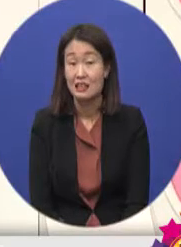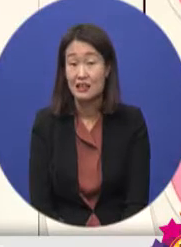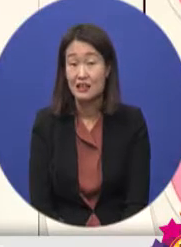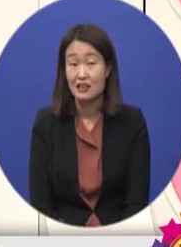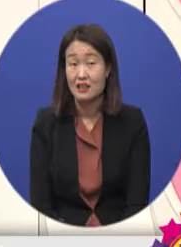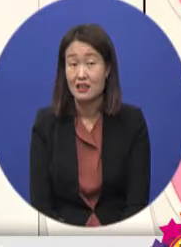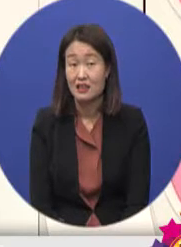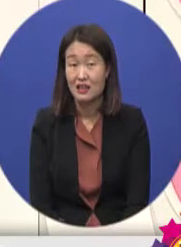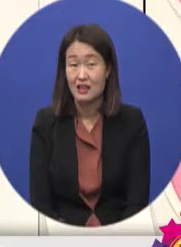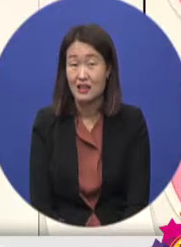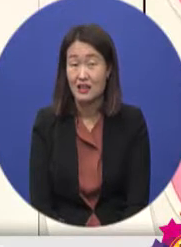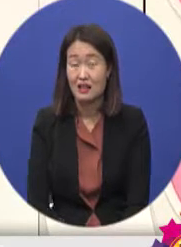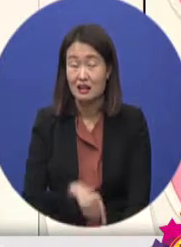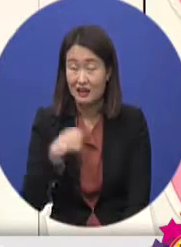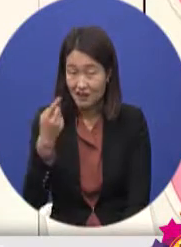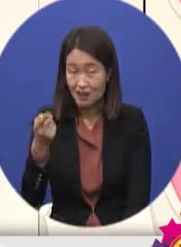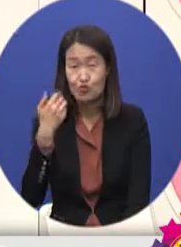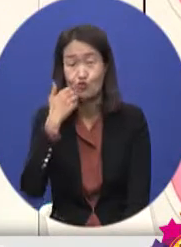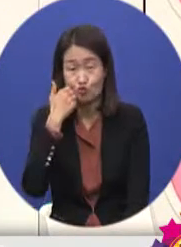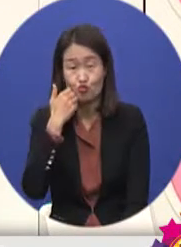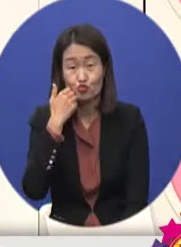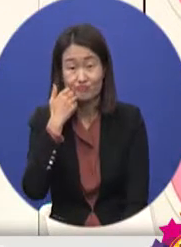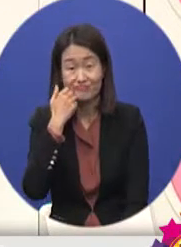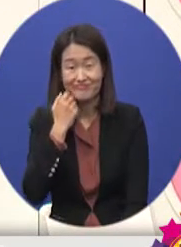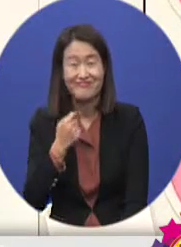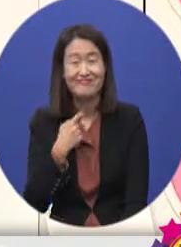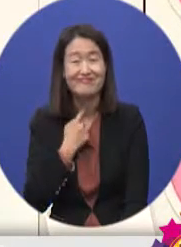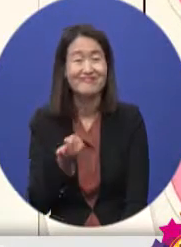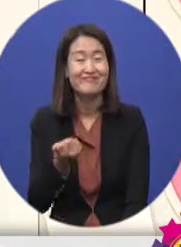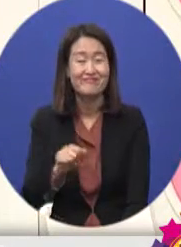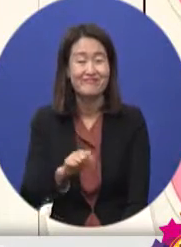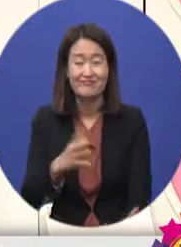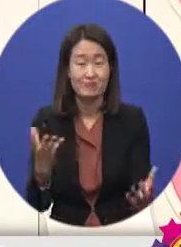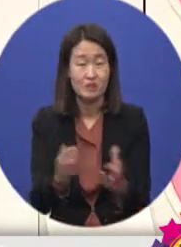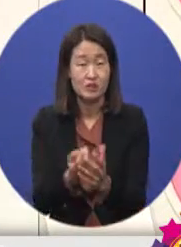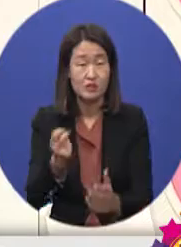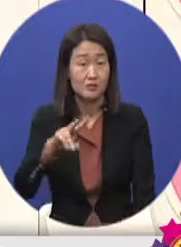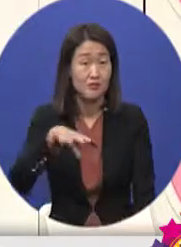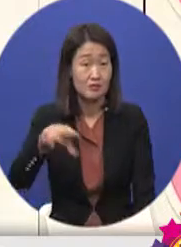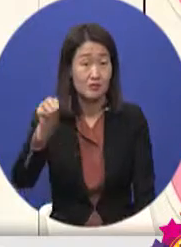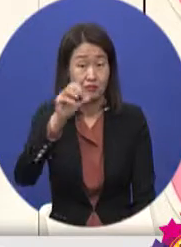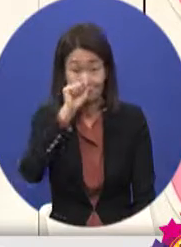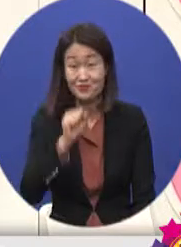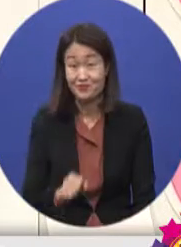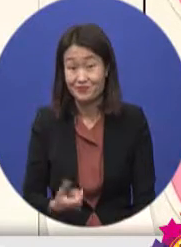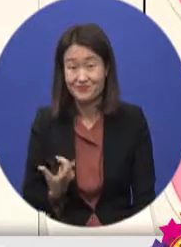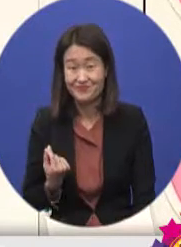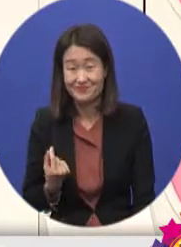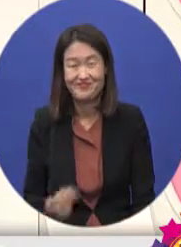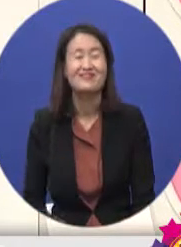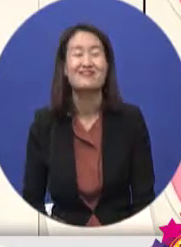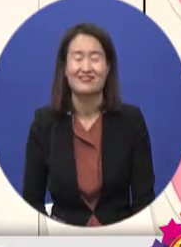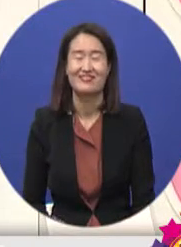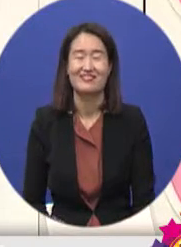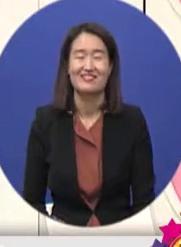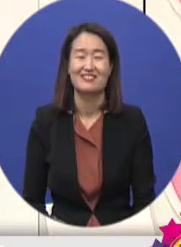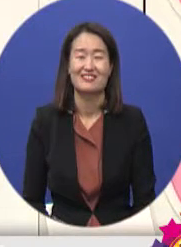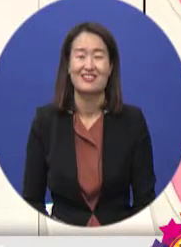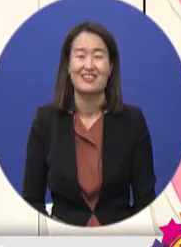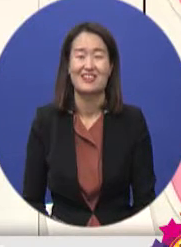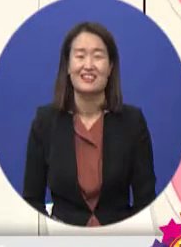다음 참가자분들도 저희하고 만나실 땐 소리를 줄여주시든지 완전 끄시면 감사드리겠습니다. 네.